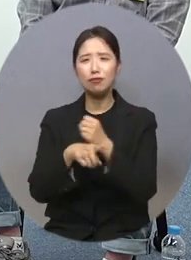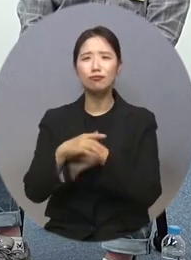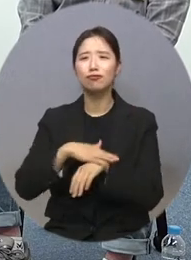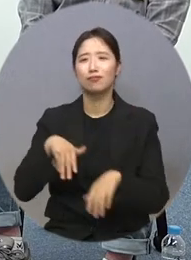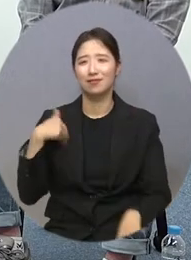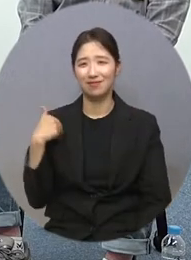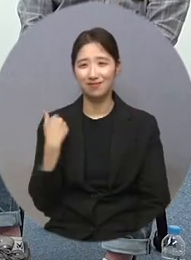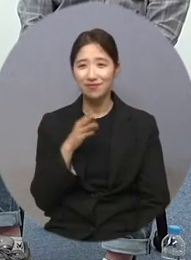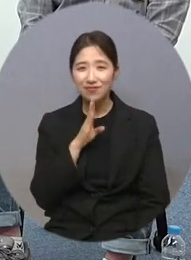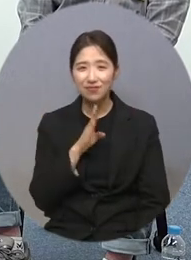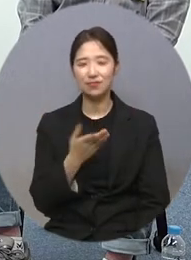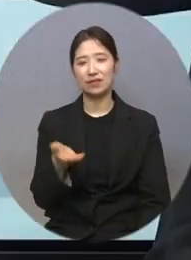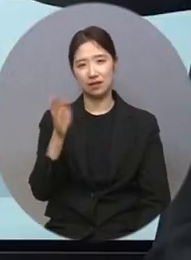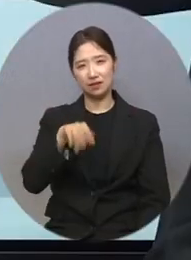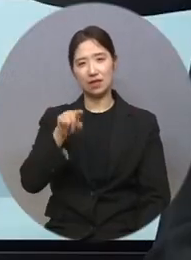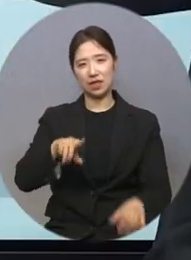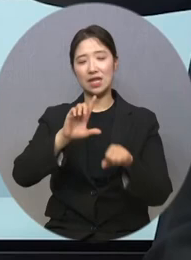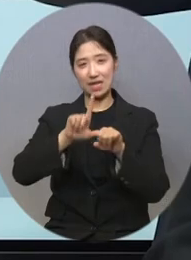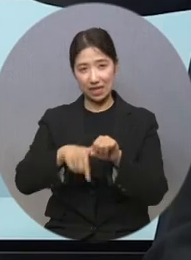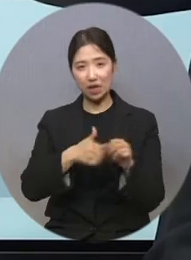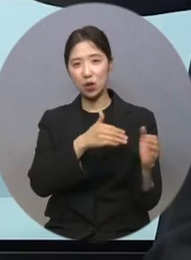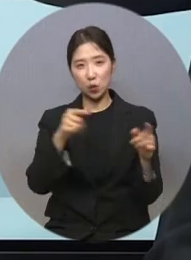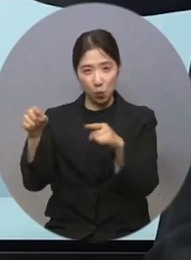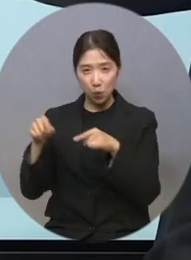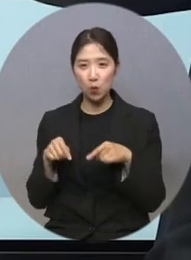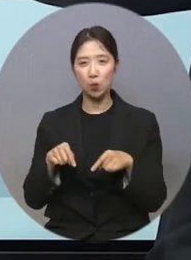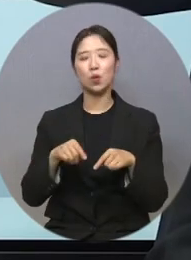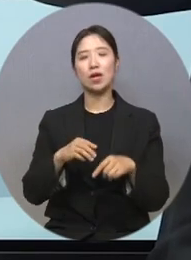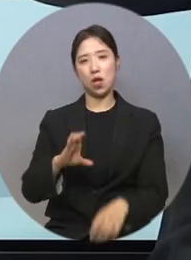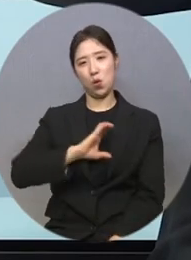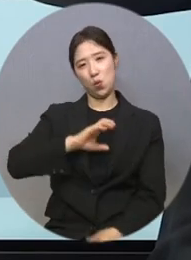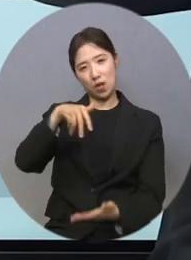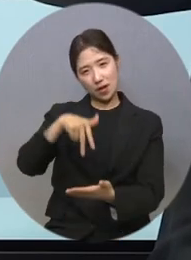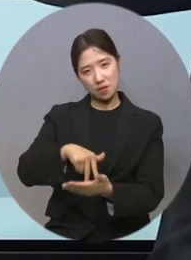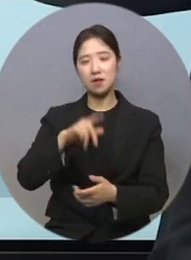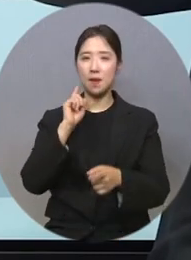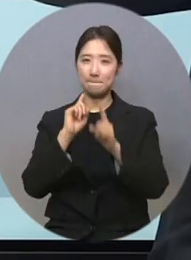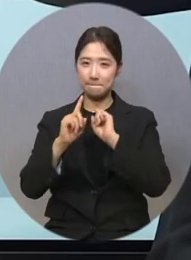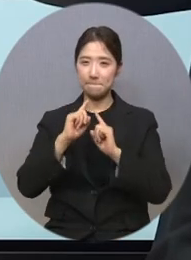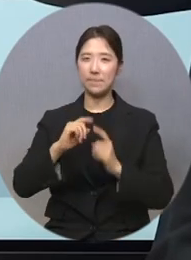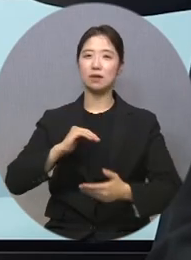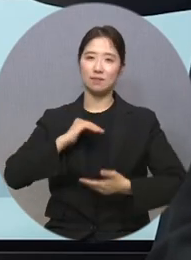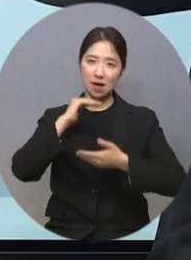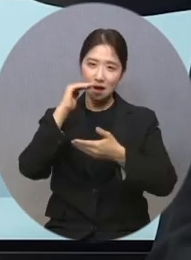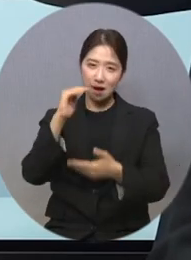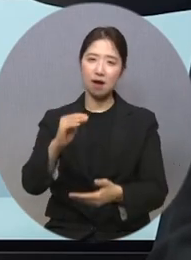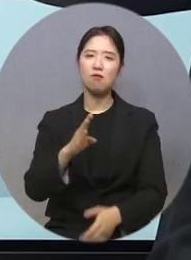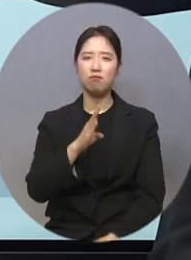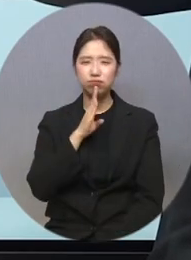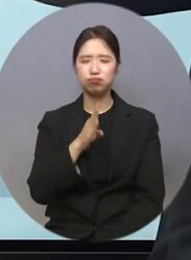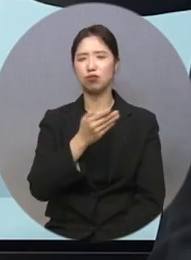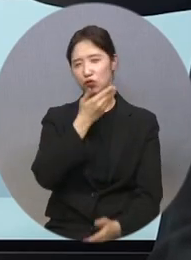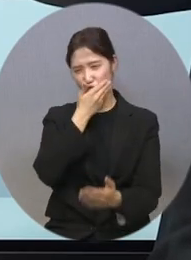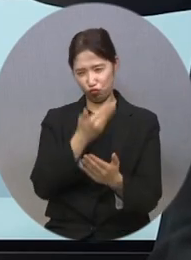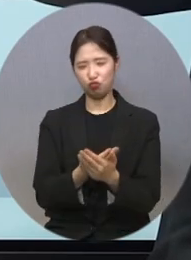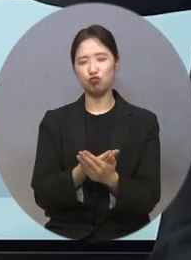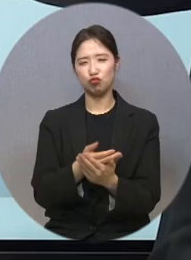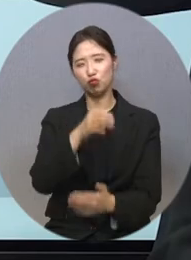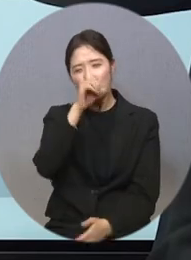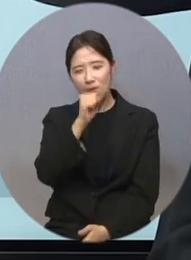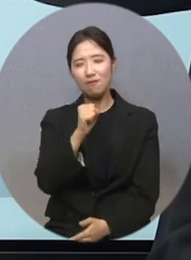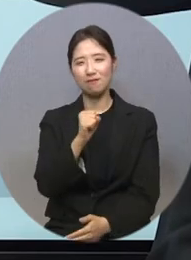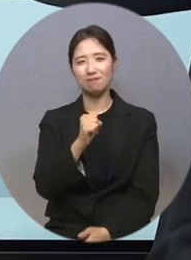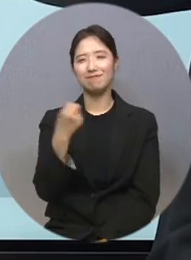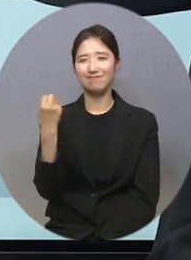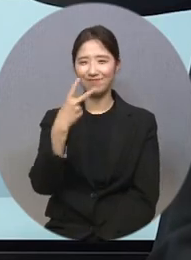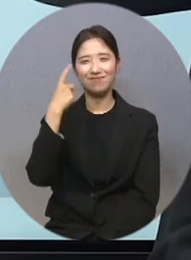잘 모르잖아요. 근데 이런 시간을 통해서 사실은 코다의 입장에서 말씀을 전해주시는 거는 굉장히 중요하고 또 소중하다